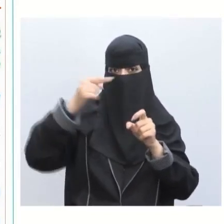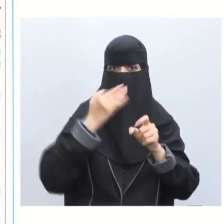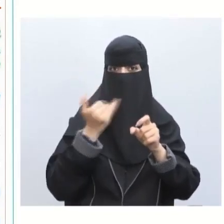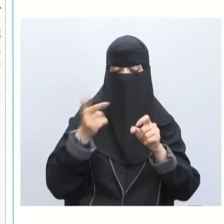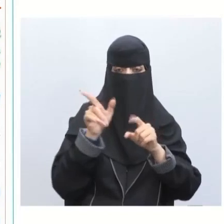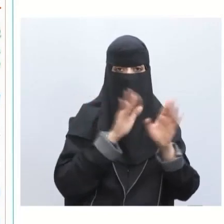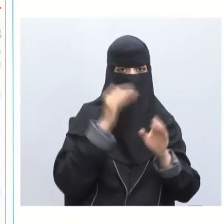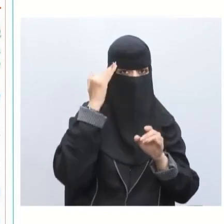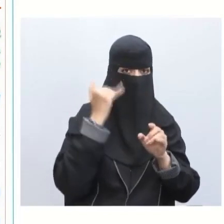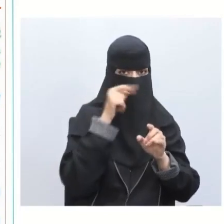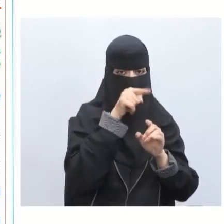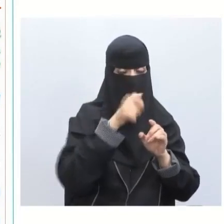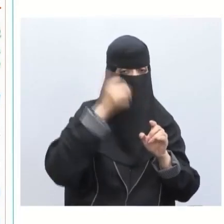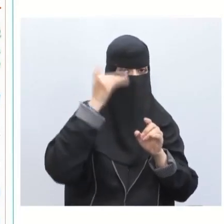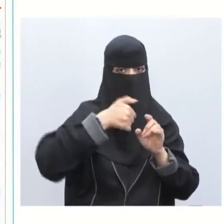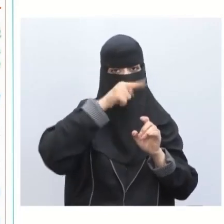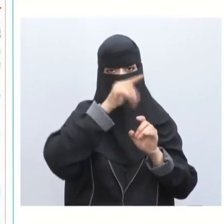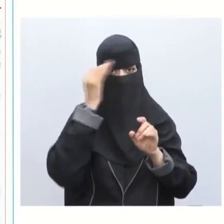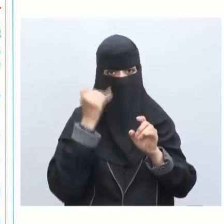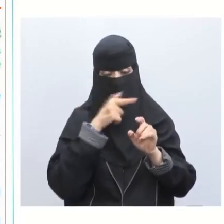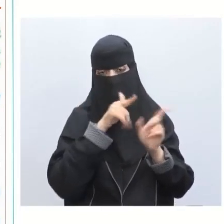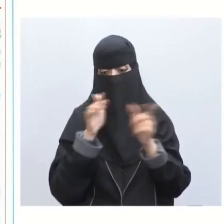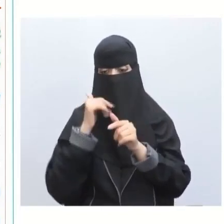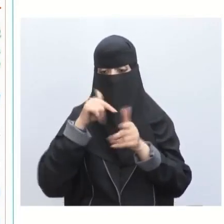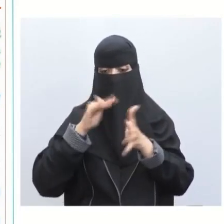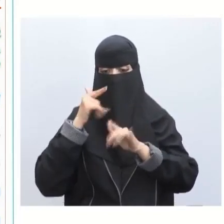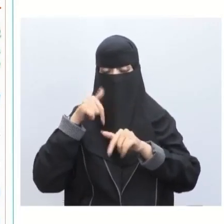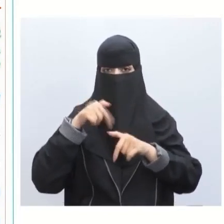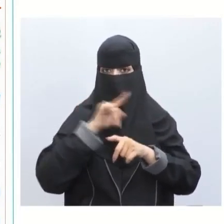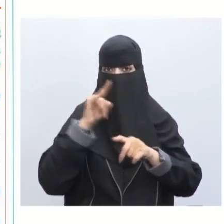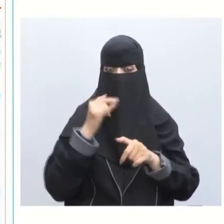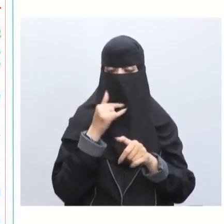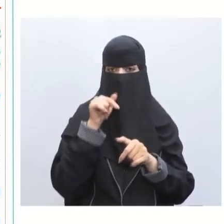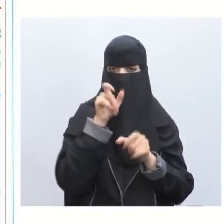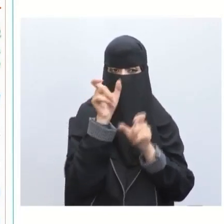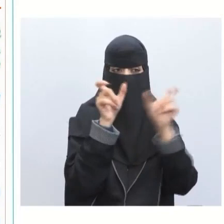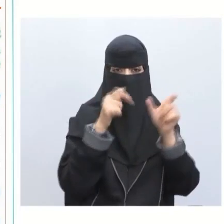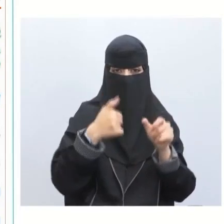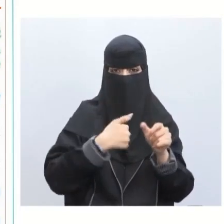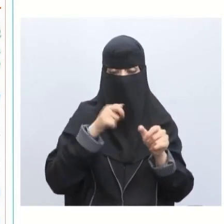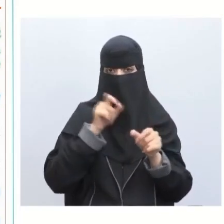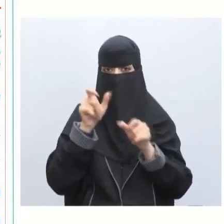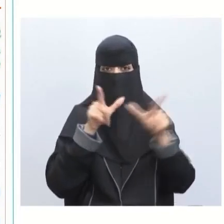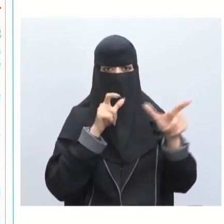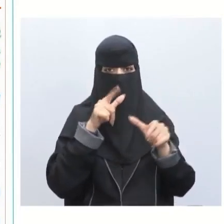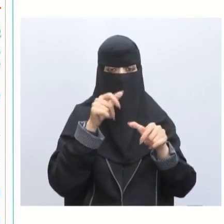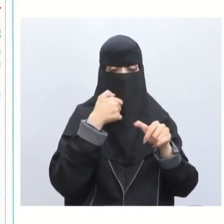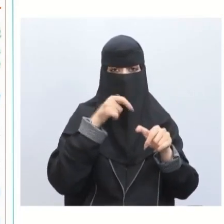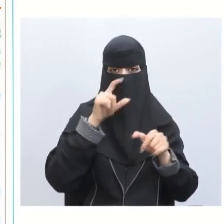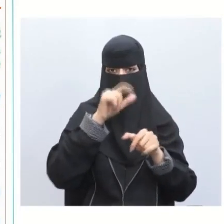نساء من نساء عسى ان يكن خيرا منهن ولا تلمزوا انفسكم ولا تنابزوا